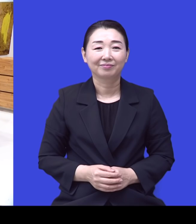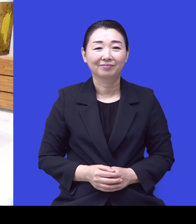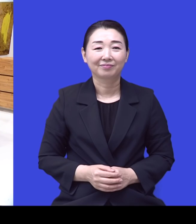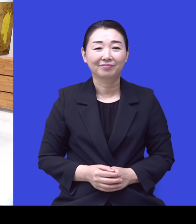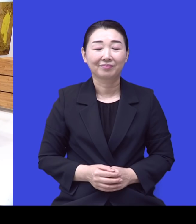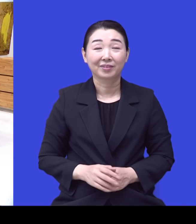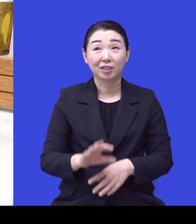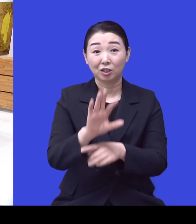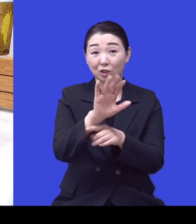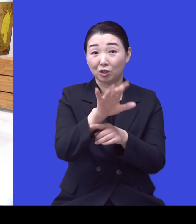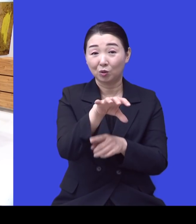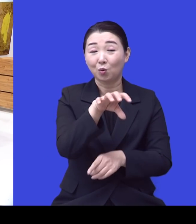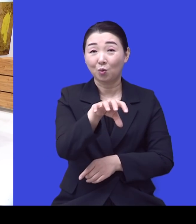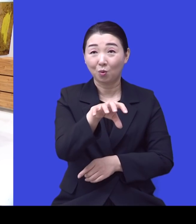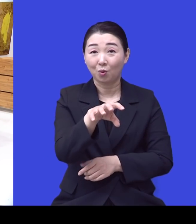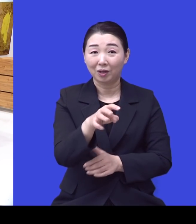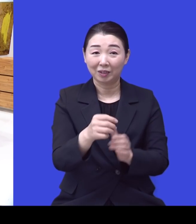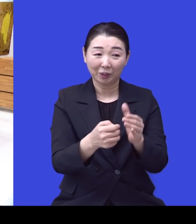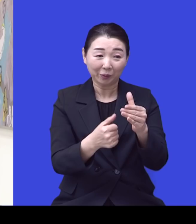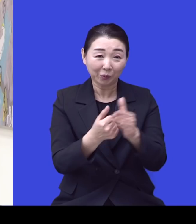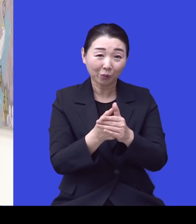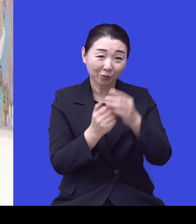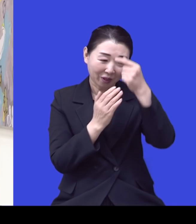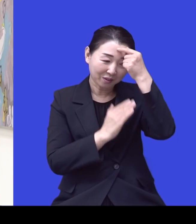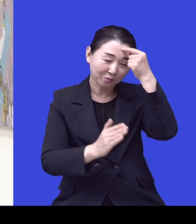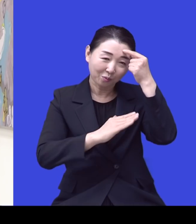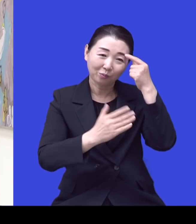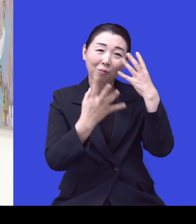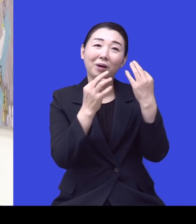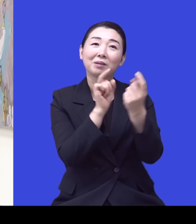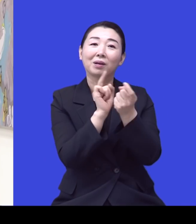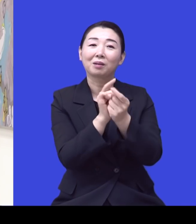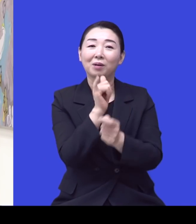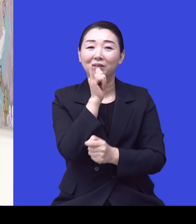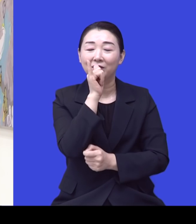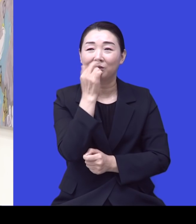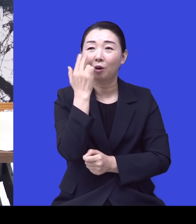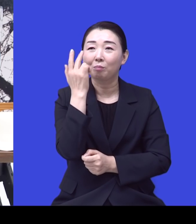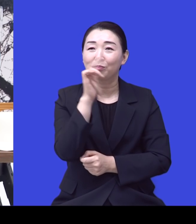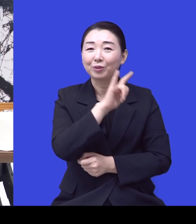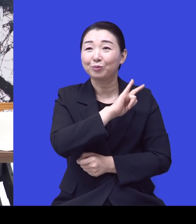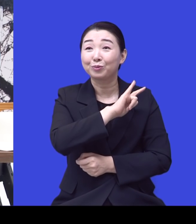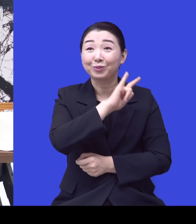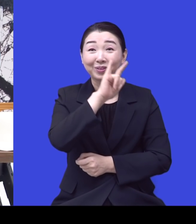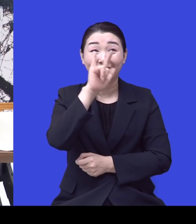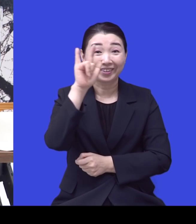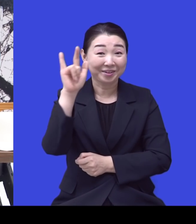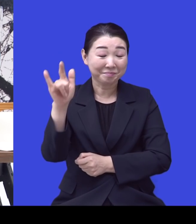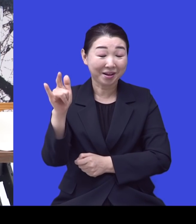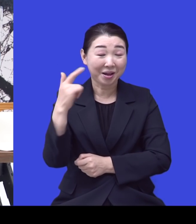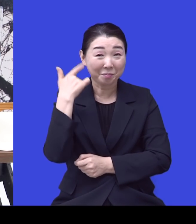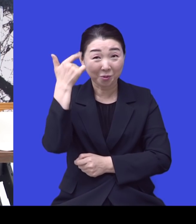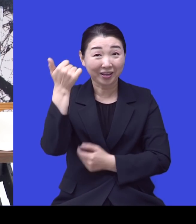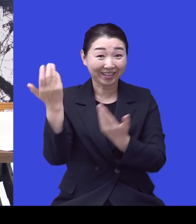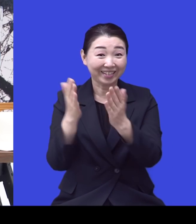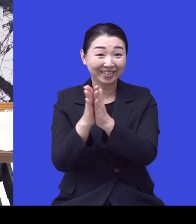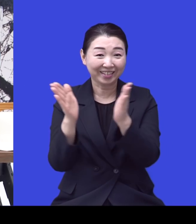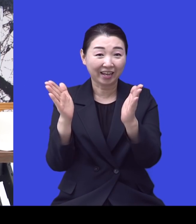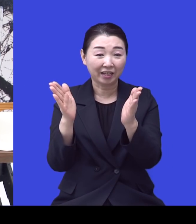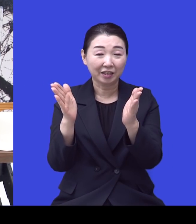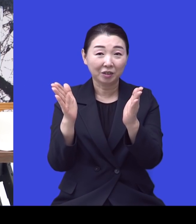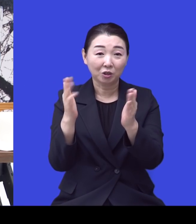그 시골에서도 네. 특이한 교인들을 많이 만나셨는데 네. 미국으로 이제 목회하러 가셨어도 거기 네. 교인들